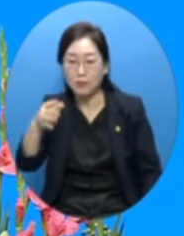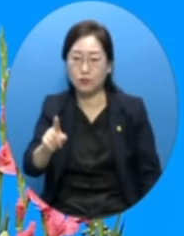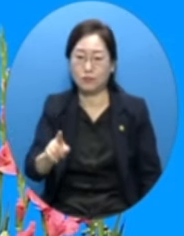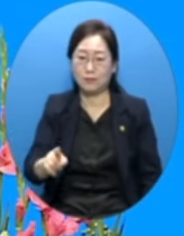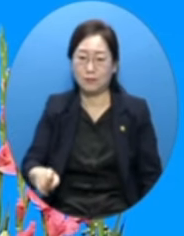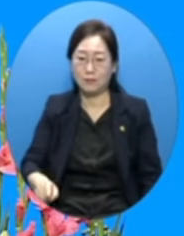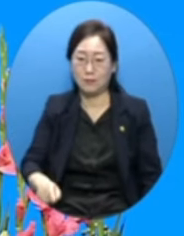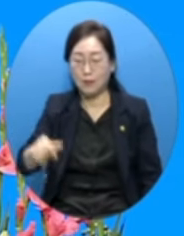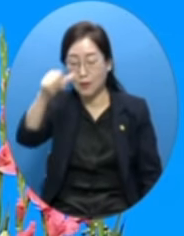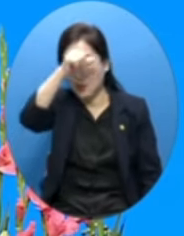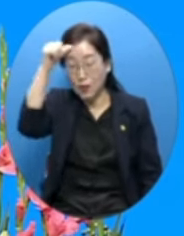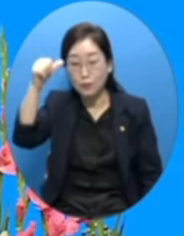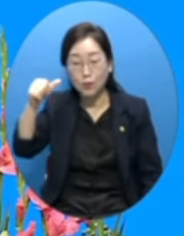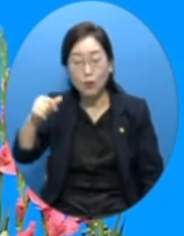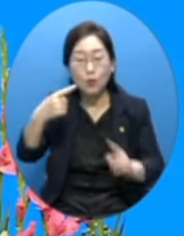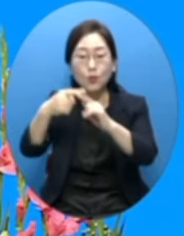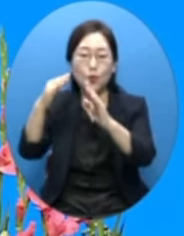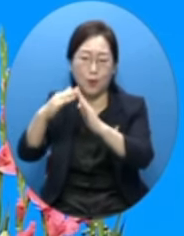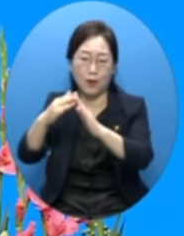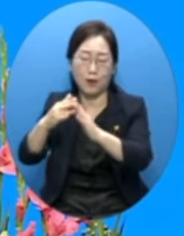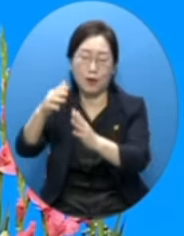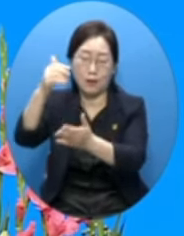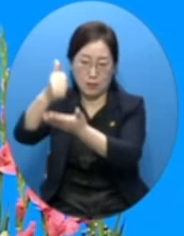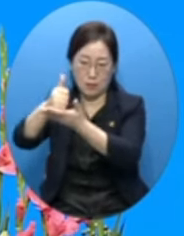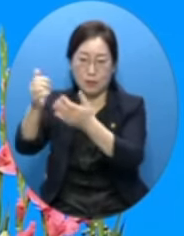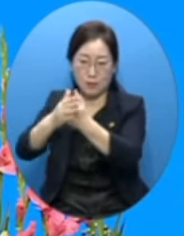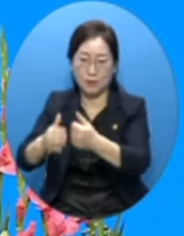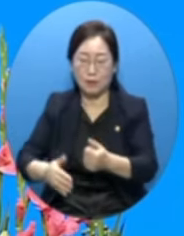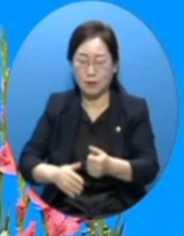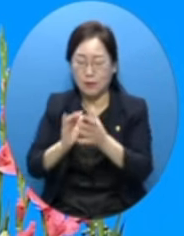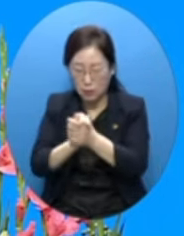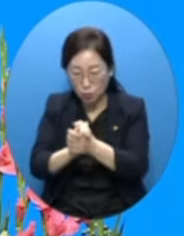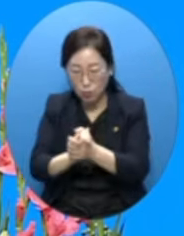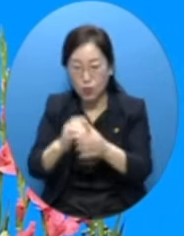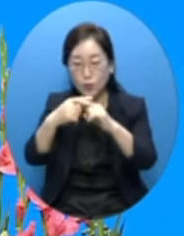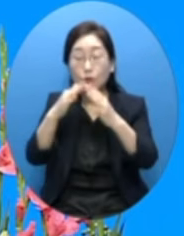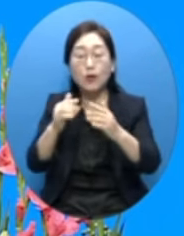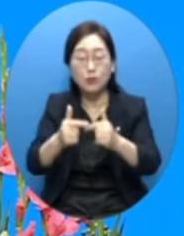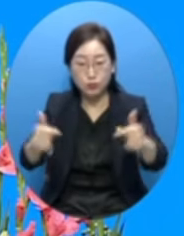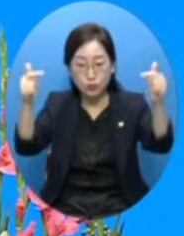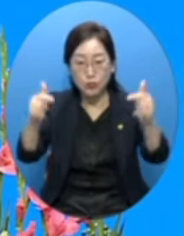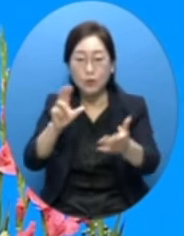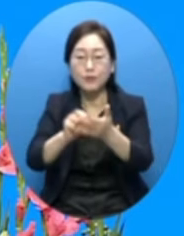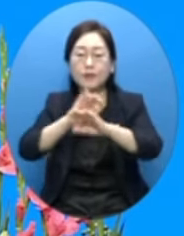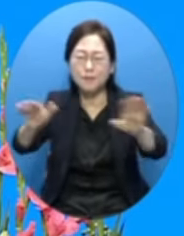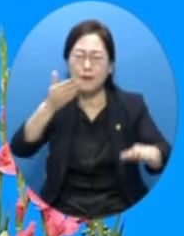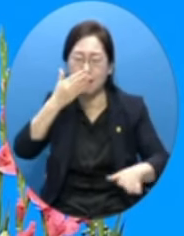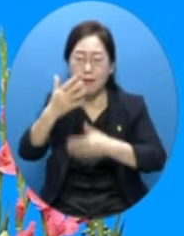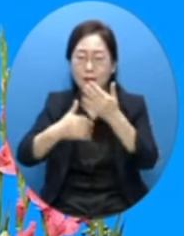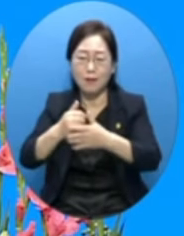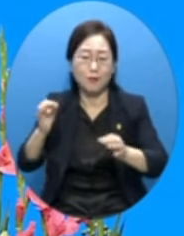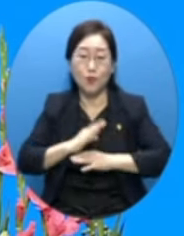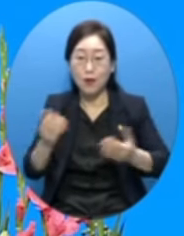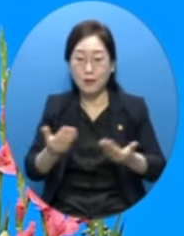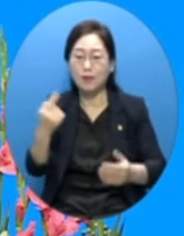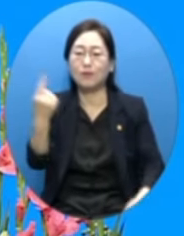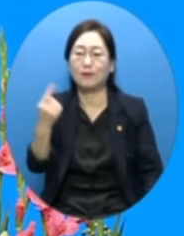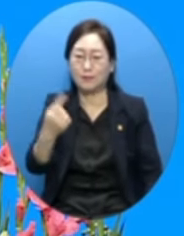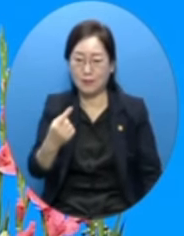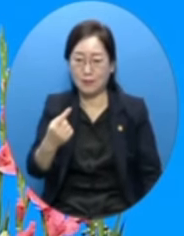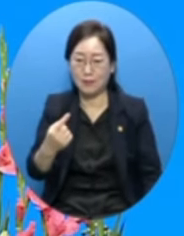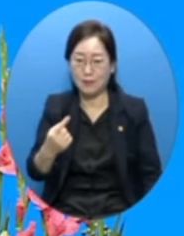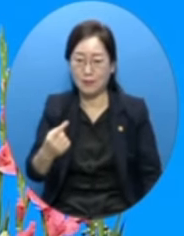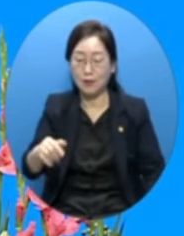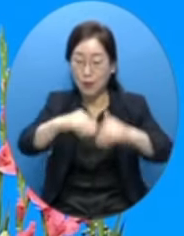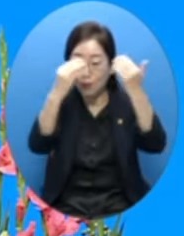어른으로 세우신 우리 장로님들이 엎드려 기도하면 교회가 부흥하는 것입니다. 문제 해결되는 것입니다. 하나님의 놀라운 역사 나타나게 되는 것입니다.